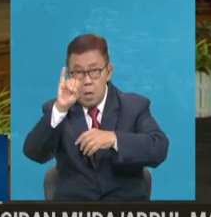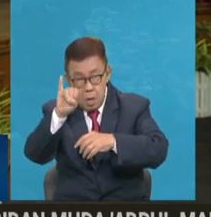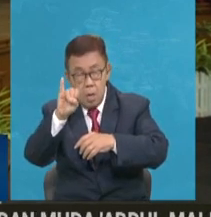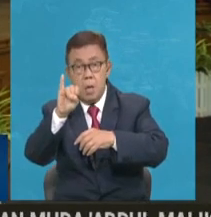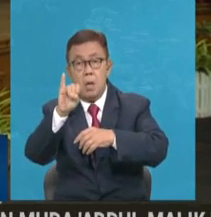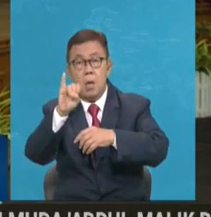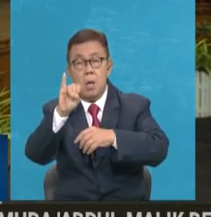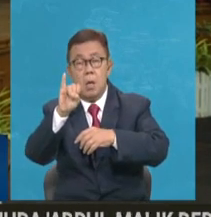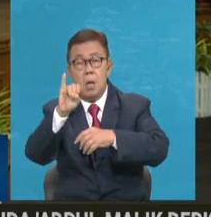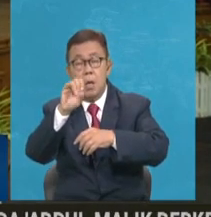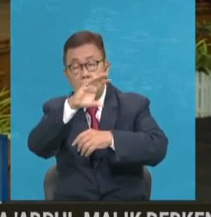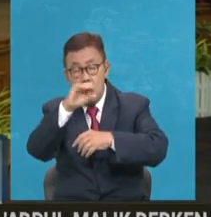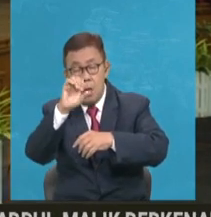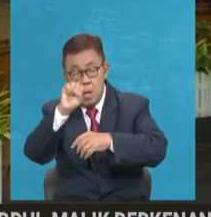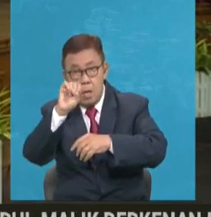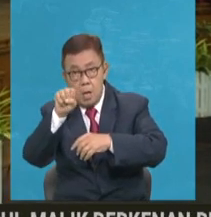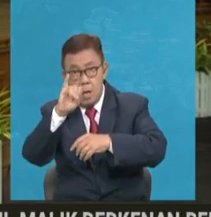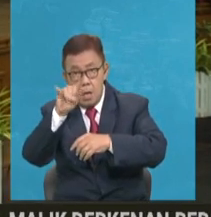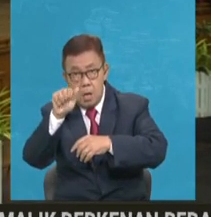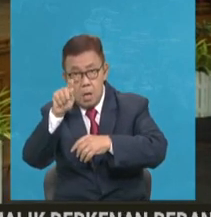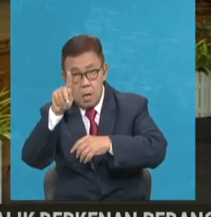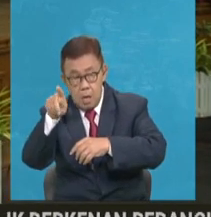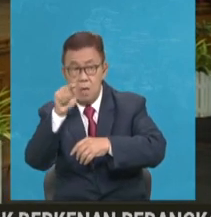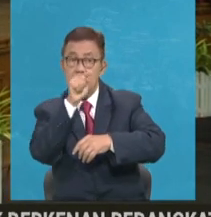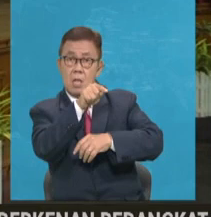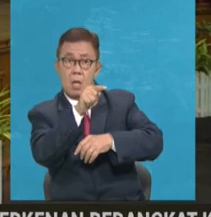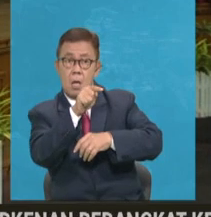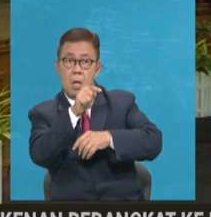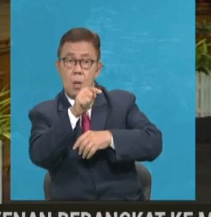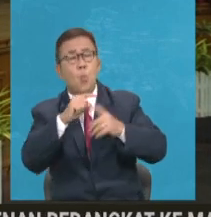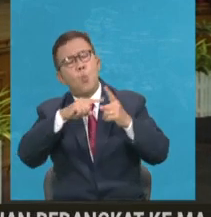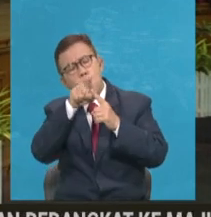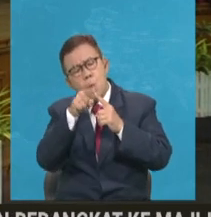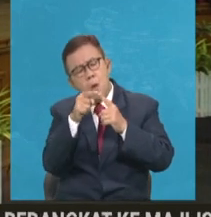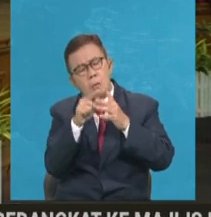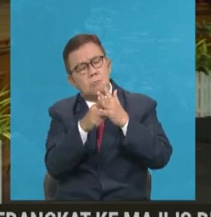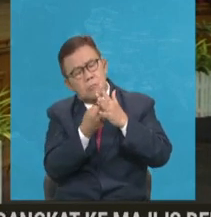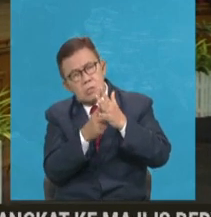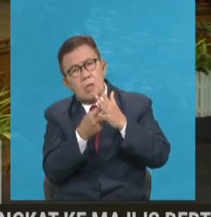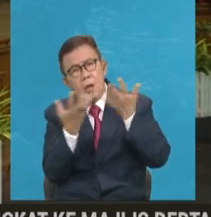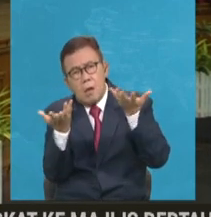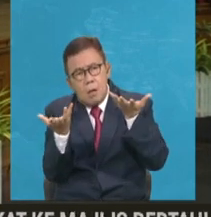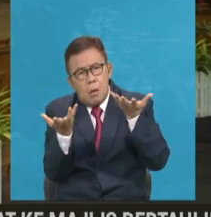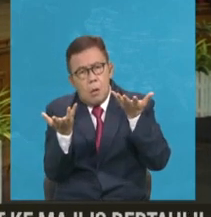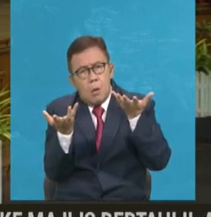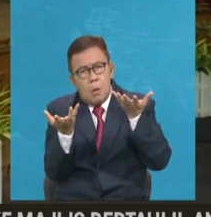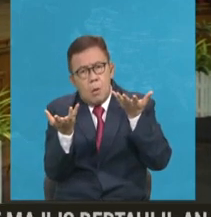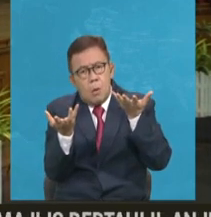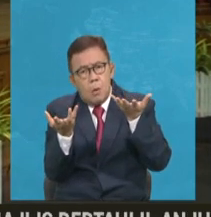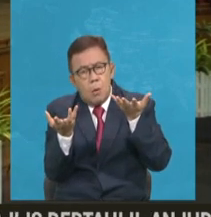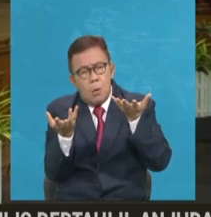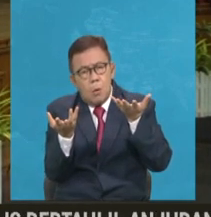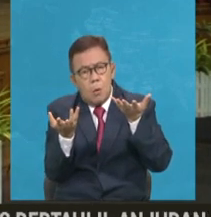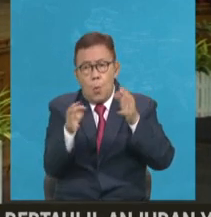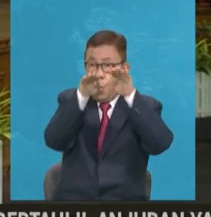saja bagaimana saja atau dihasilkan sebagian daripada apa rangkap